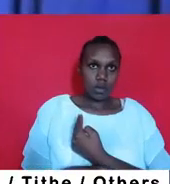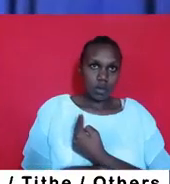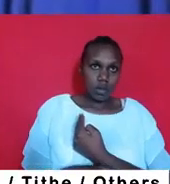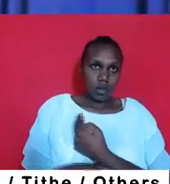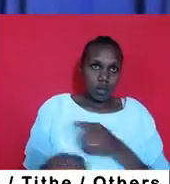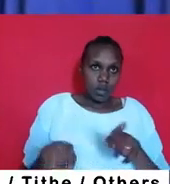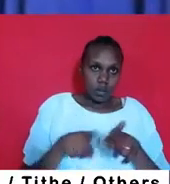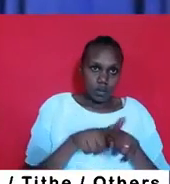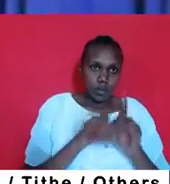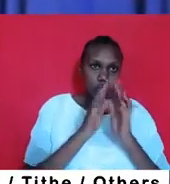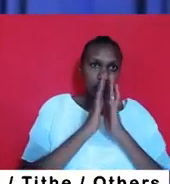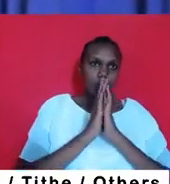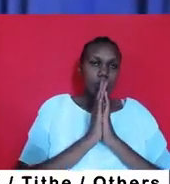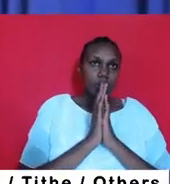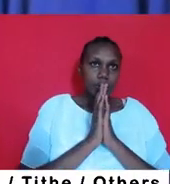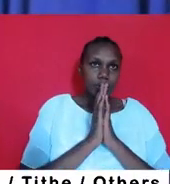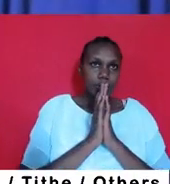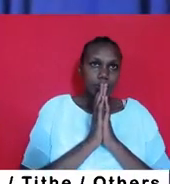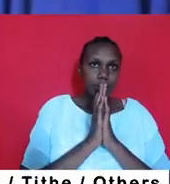Twakuomba